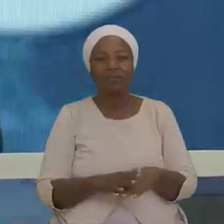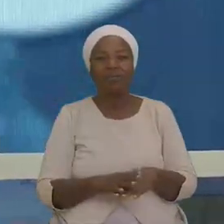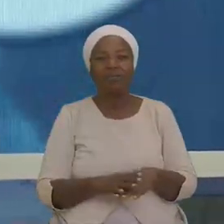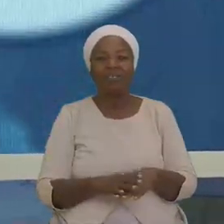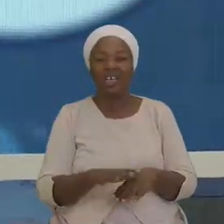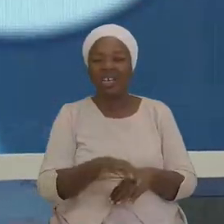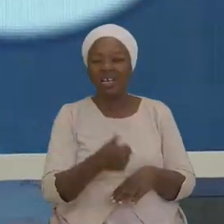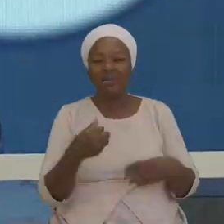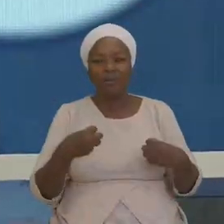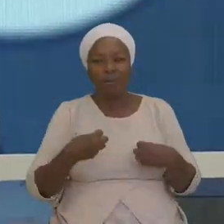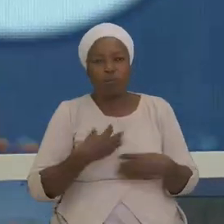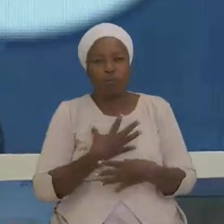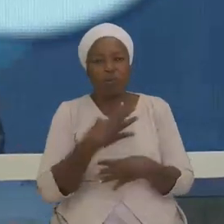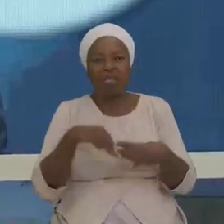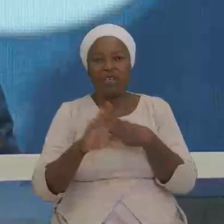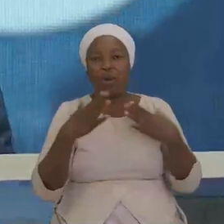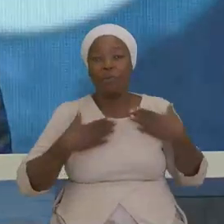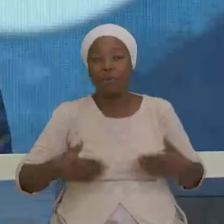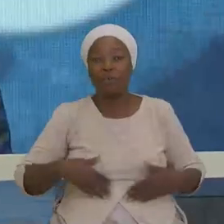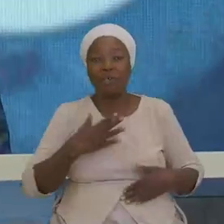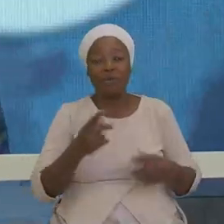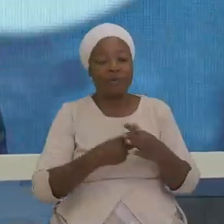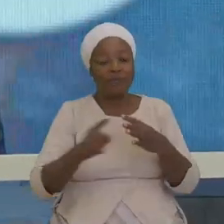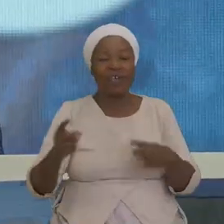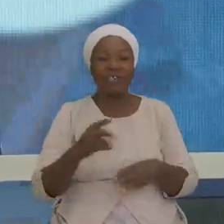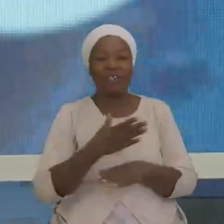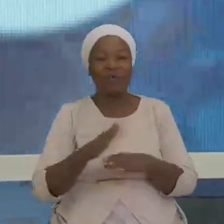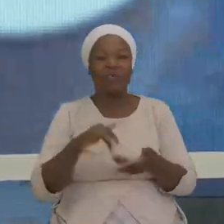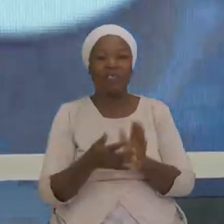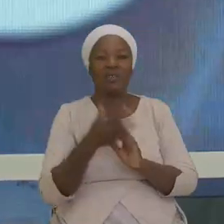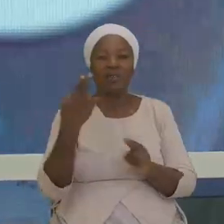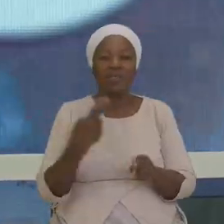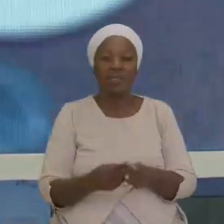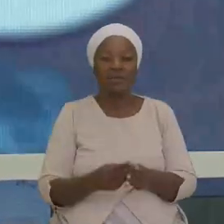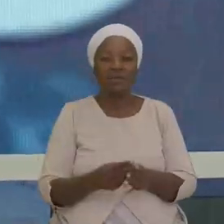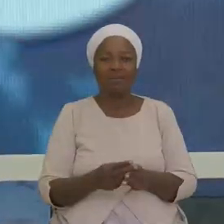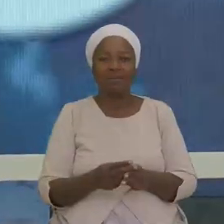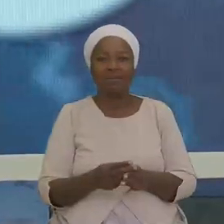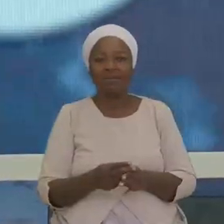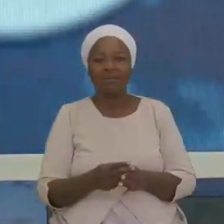Jésus. Tout enflement sur ton corps disparaîtra.